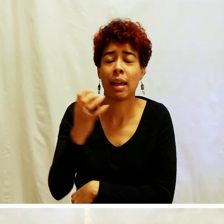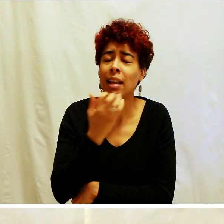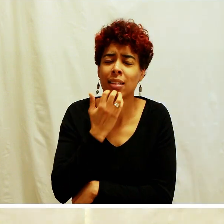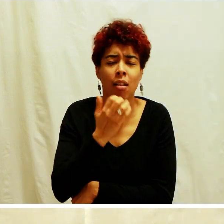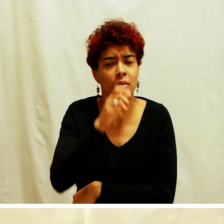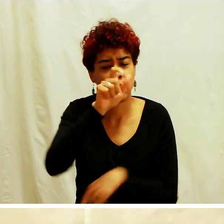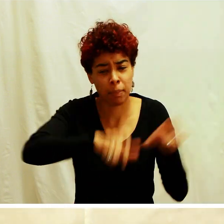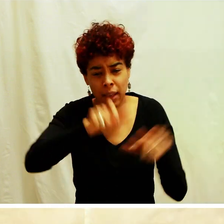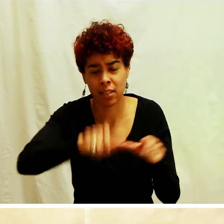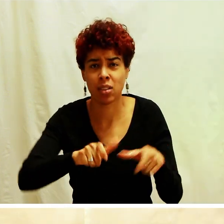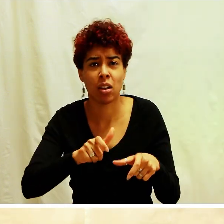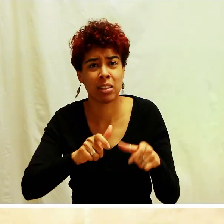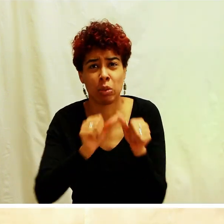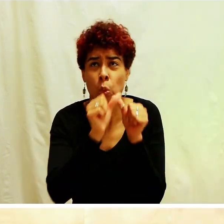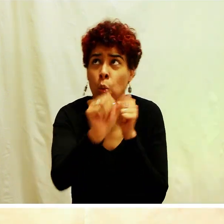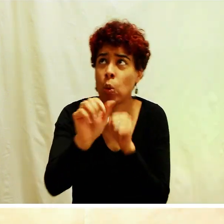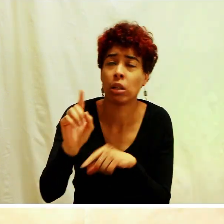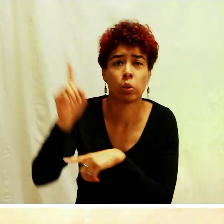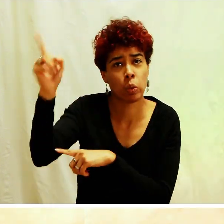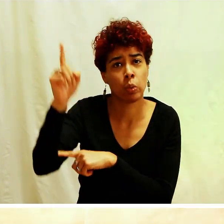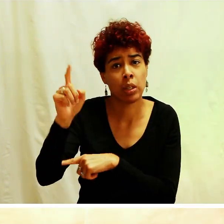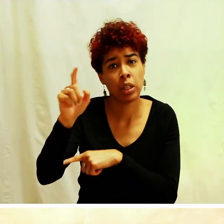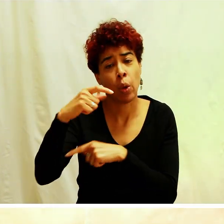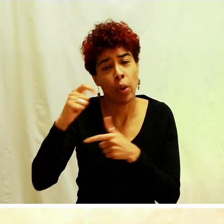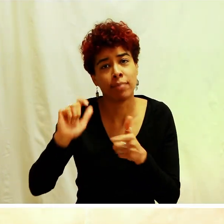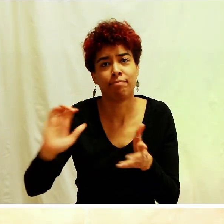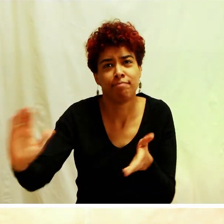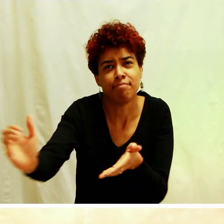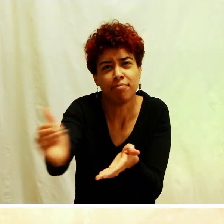perdus. Cette grâce-là te donne un cœur,